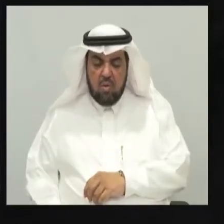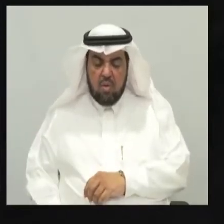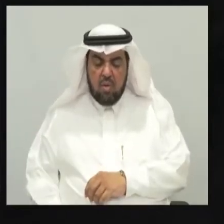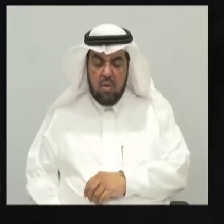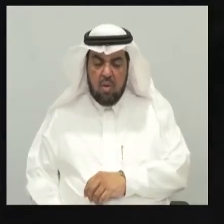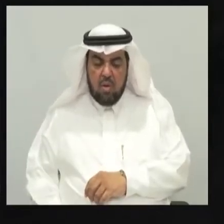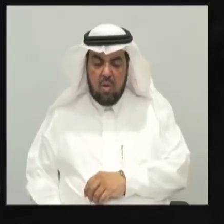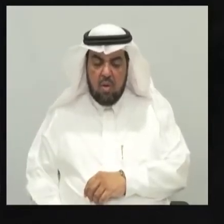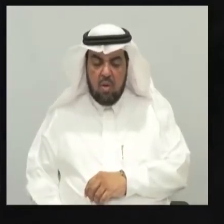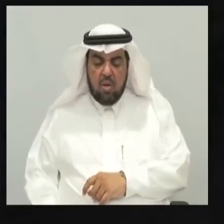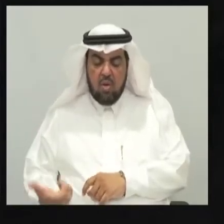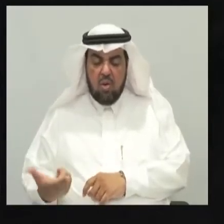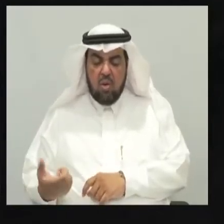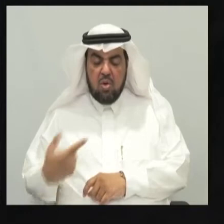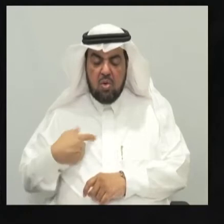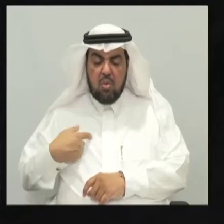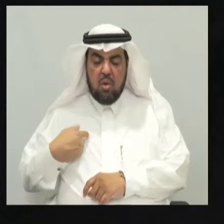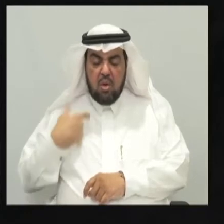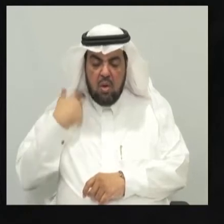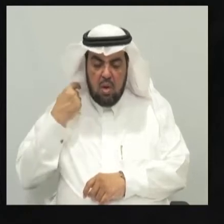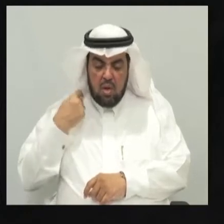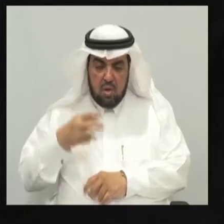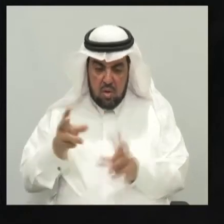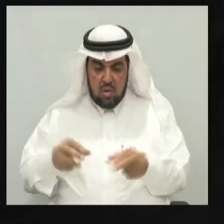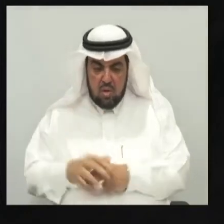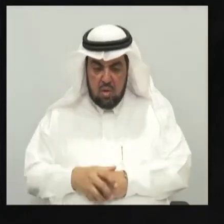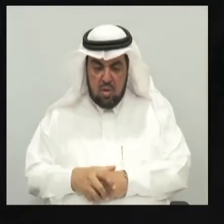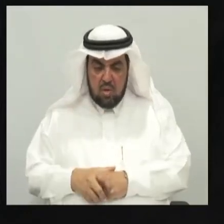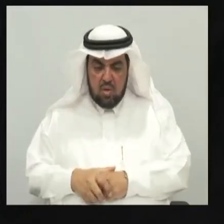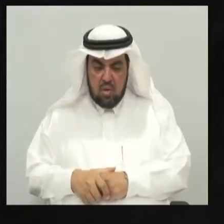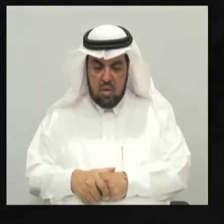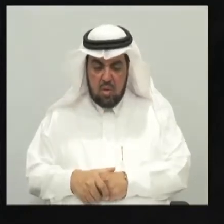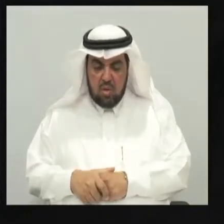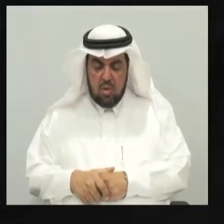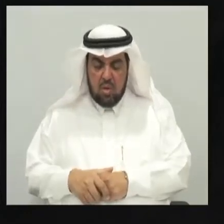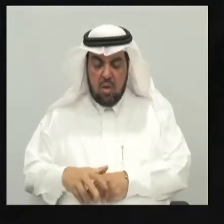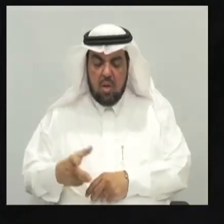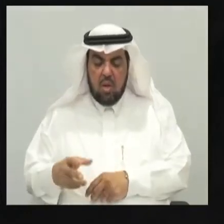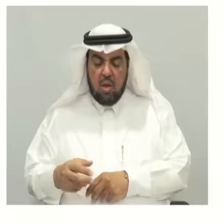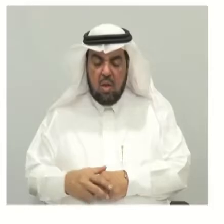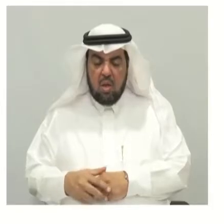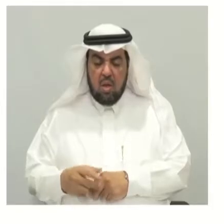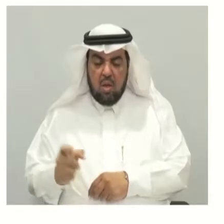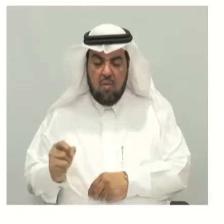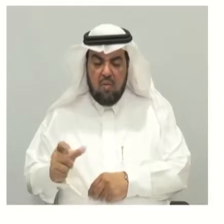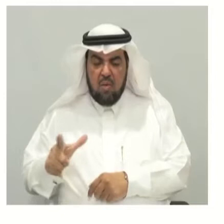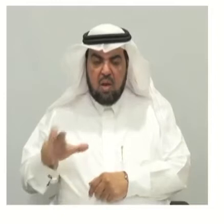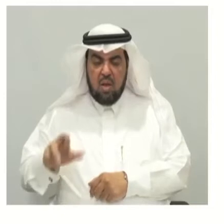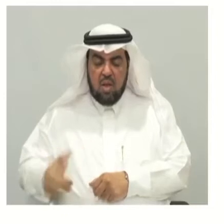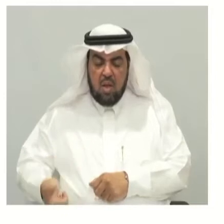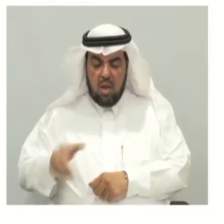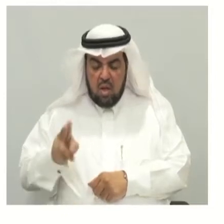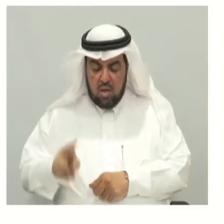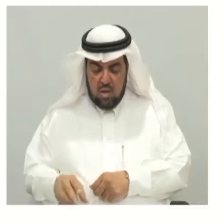العناصر. كيف تكون أو ما هي شكلها؟ حيكون شكالها ماذا؟ من النوع الفلزات. إذن